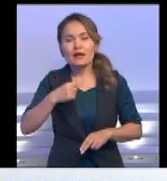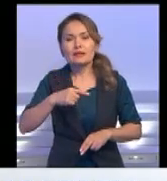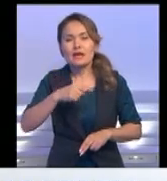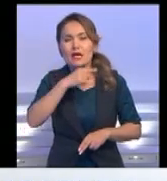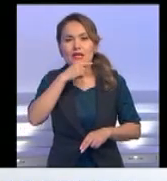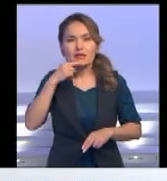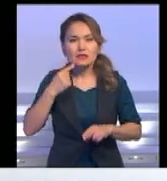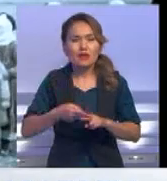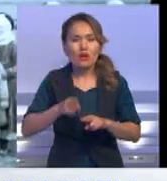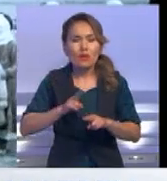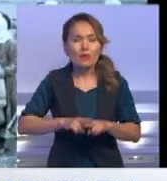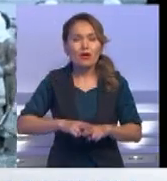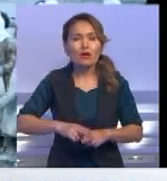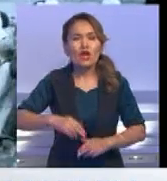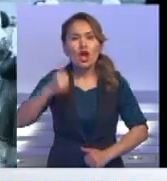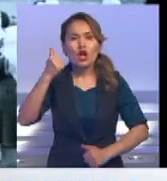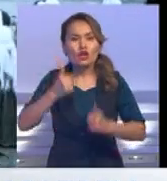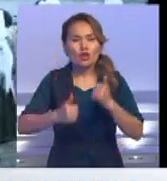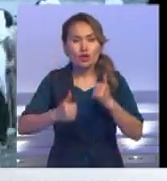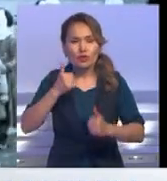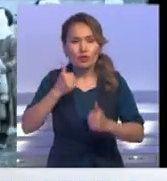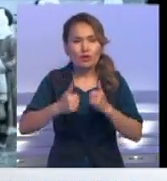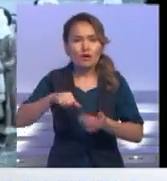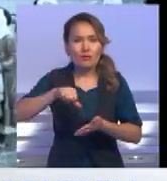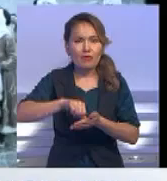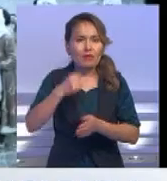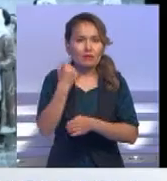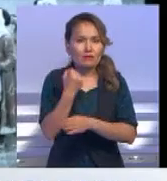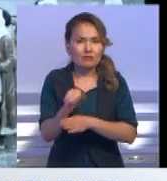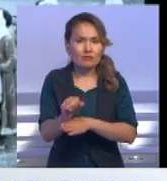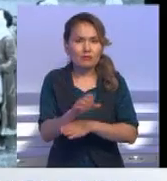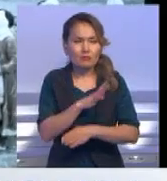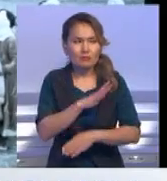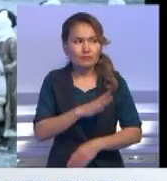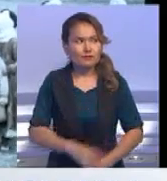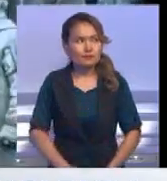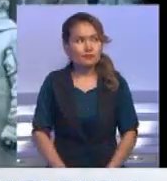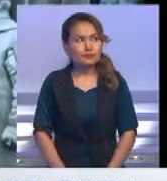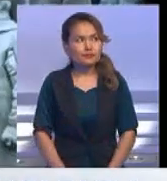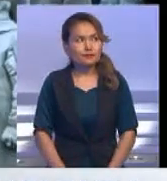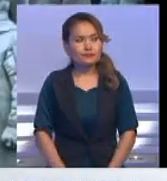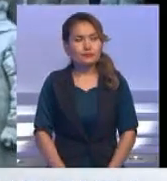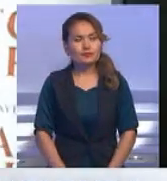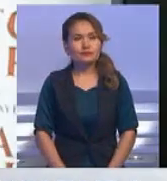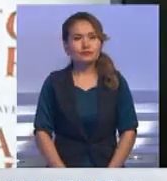Хорватияда өткен кинофестивальдарда жоғары марапаттарға ие болған.